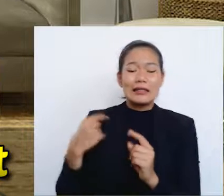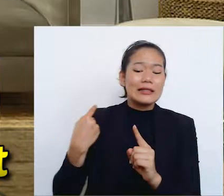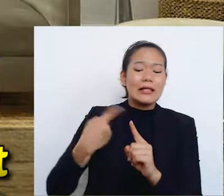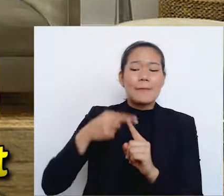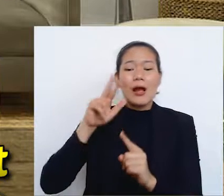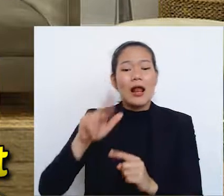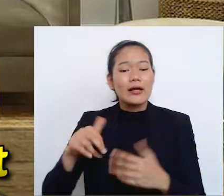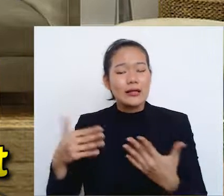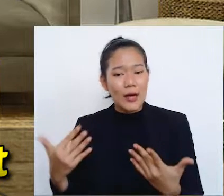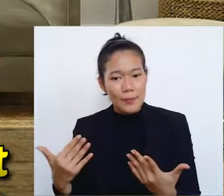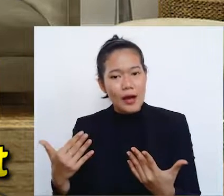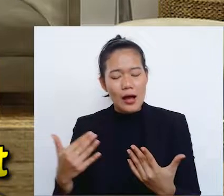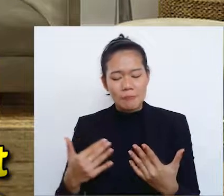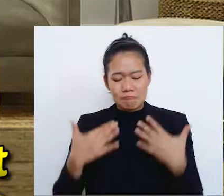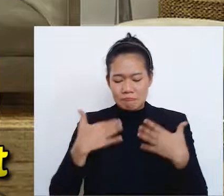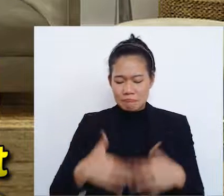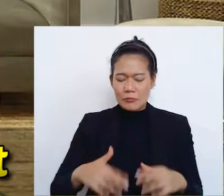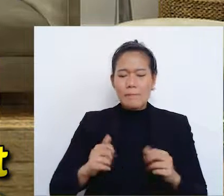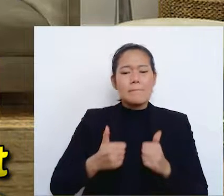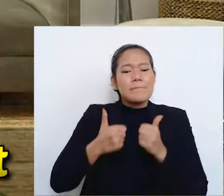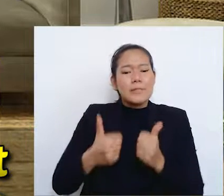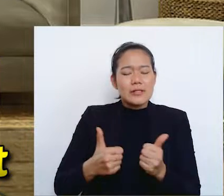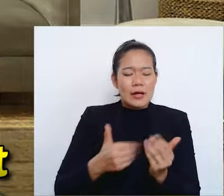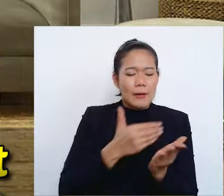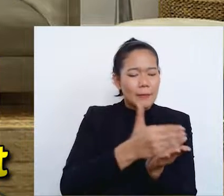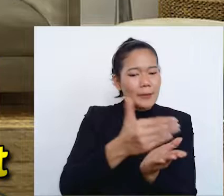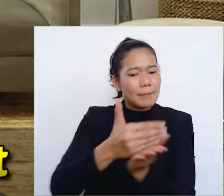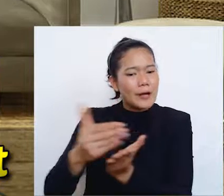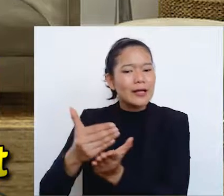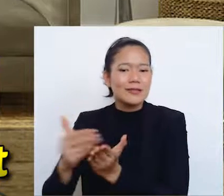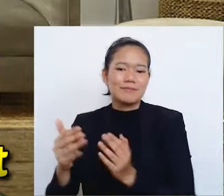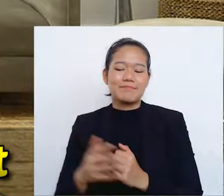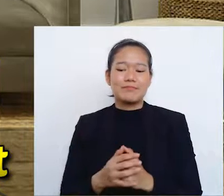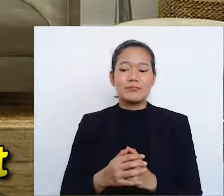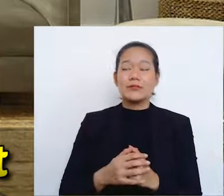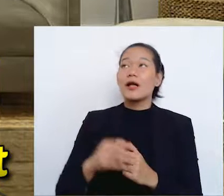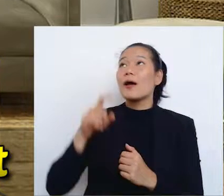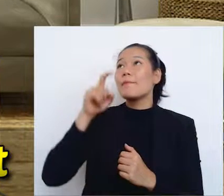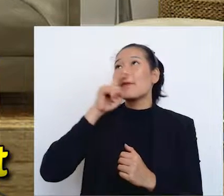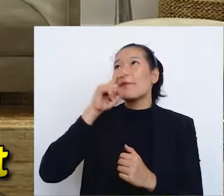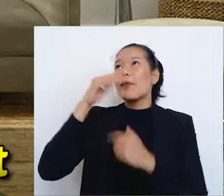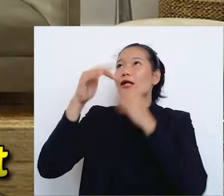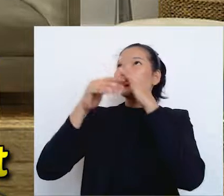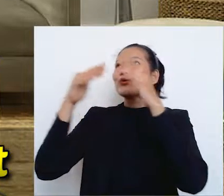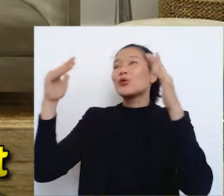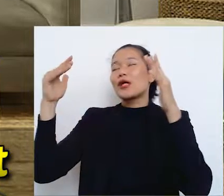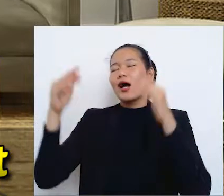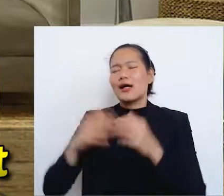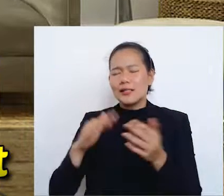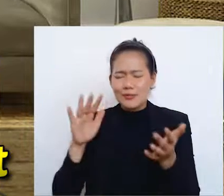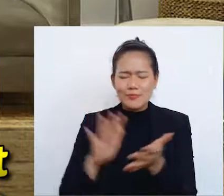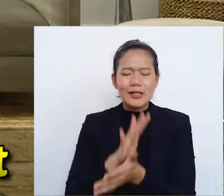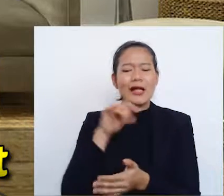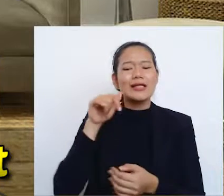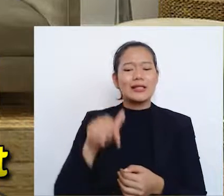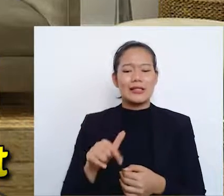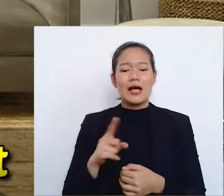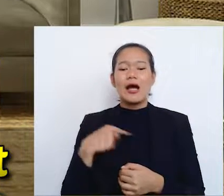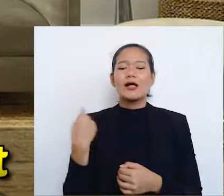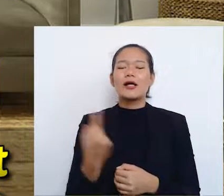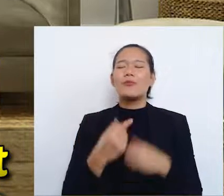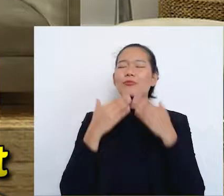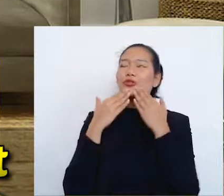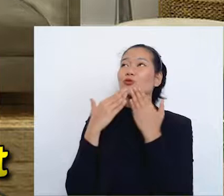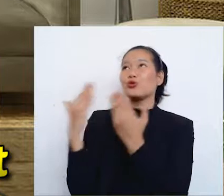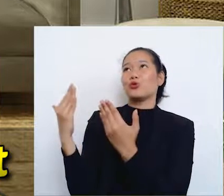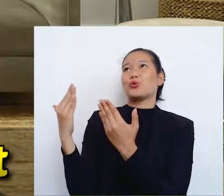juga dimampukan untuk boleh berbagi. Bapa di dalam sorga, pada kesempatan ini kami